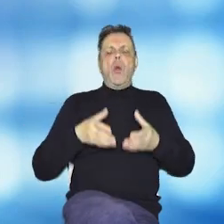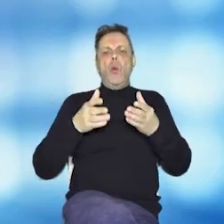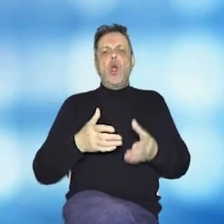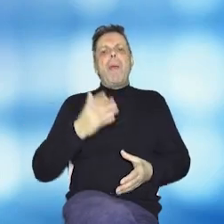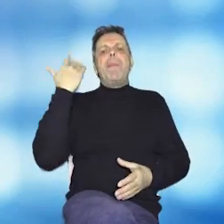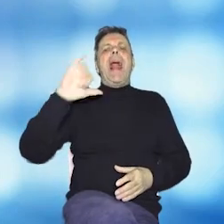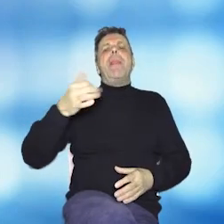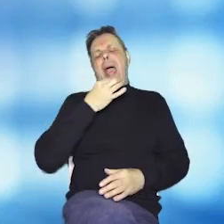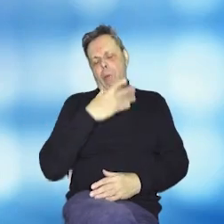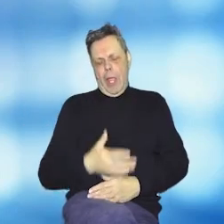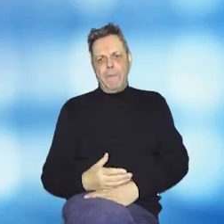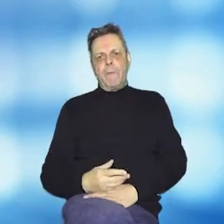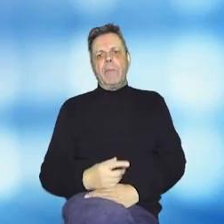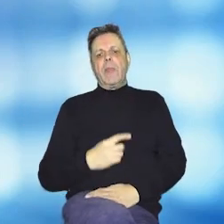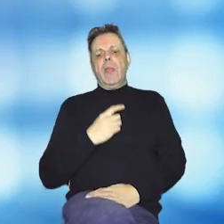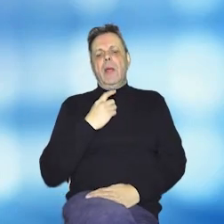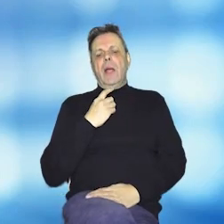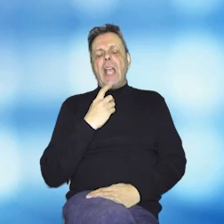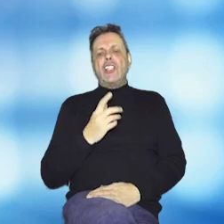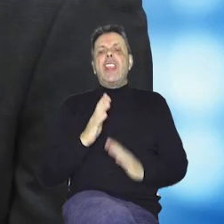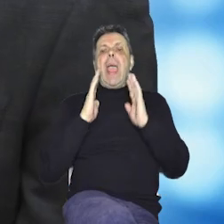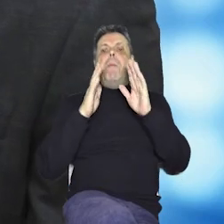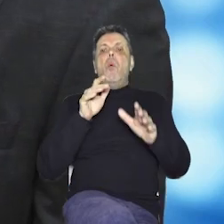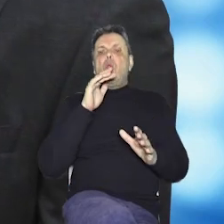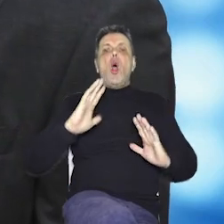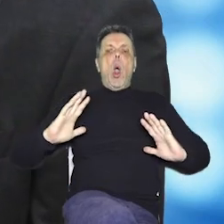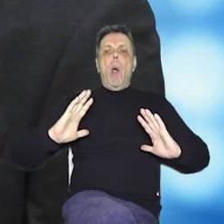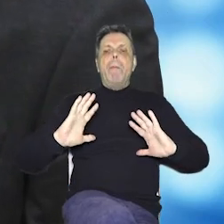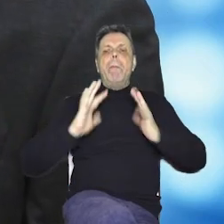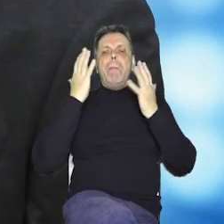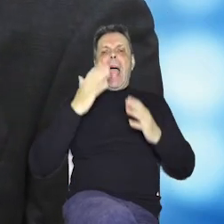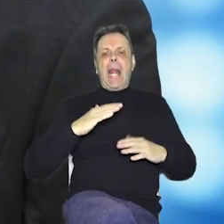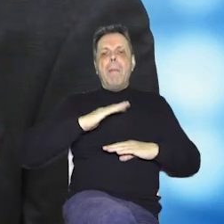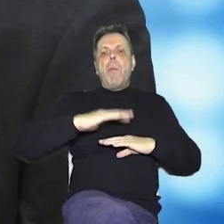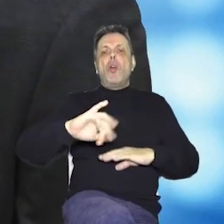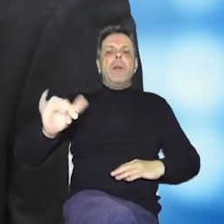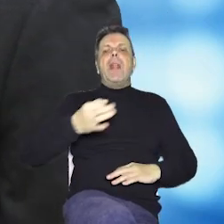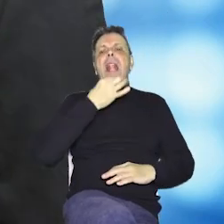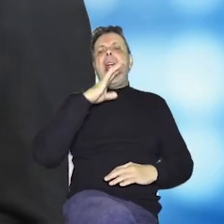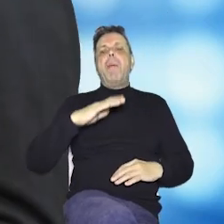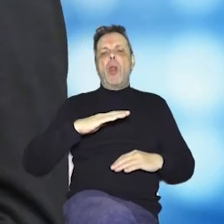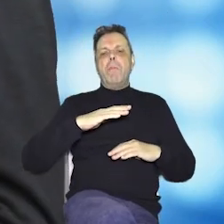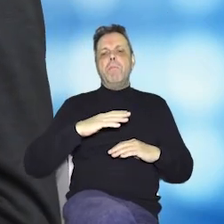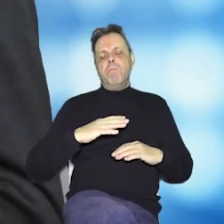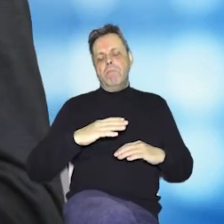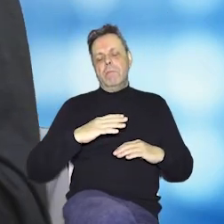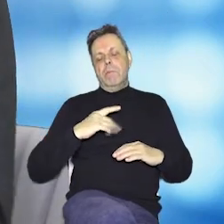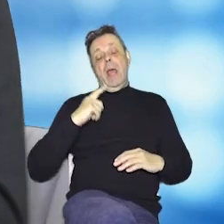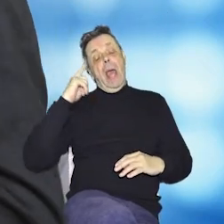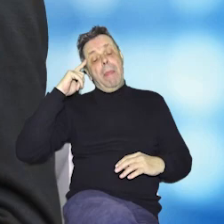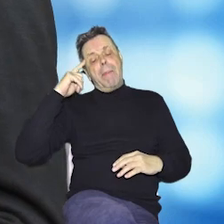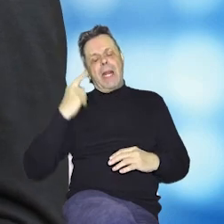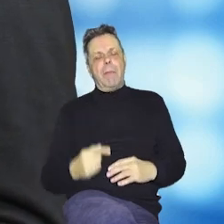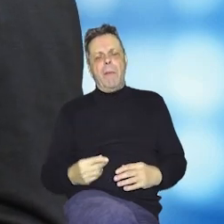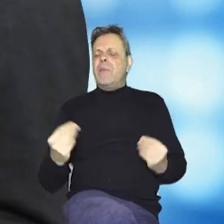pozicijama bila najbolja. Kažu da je put do pakla popločen najboljim namjerama. Da.